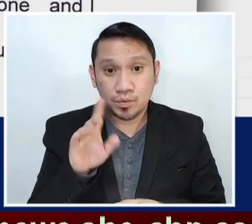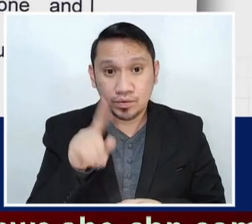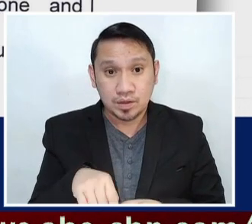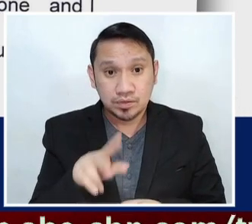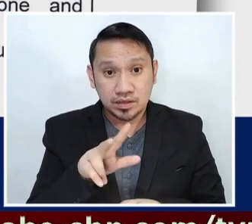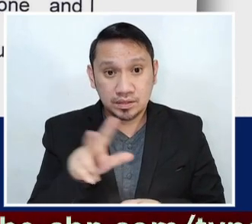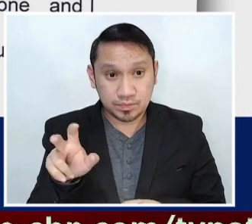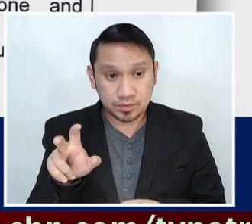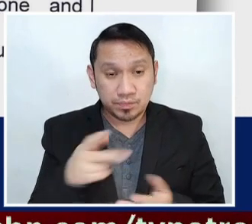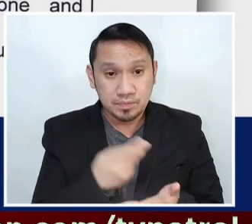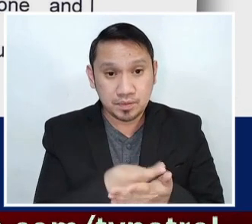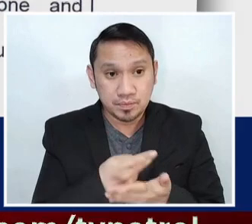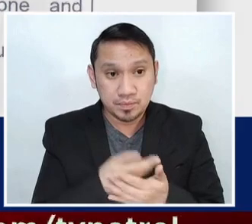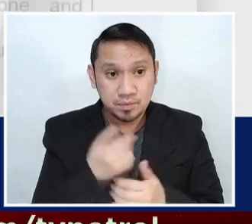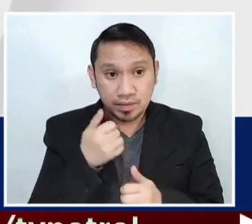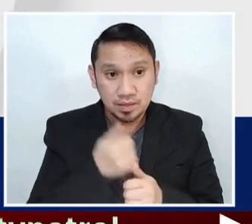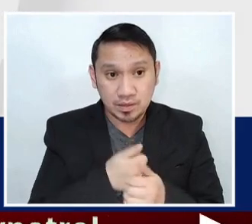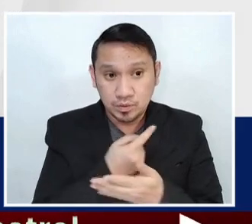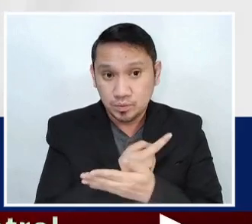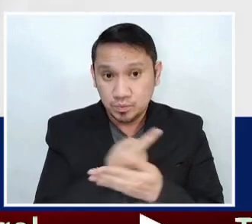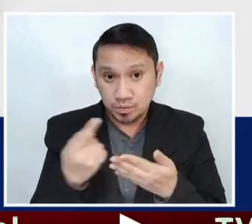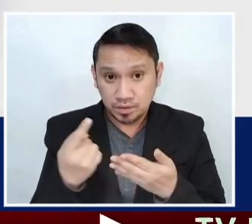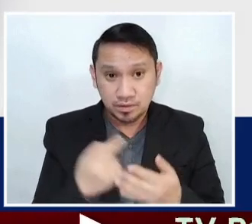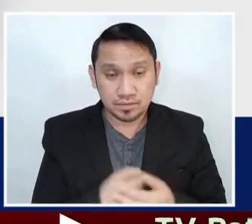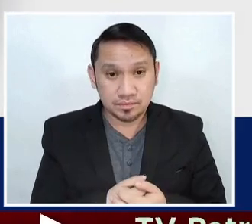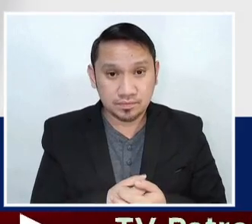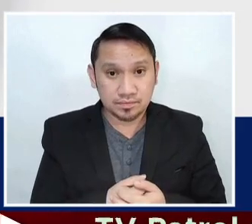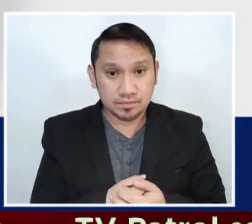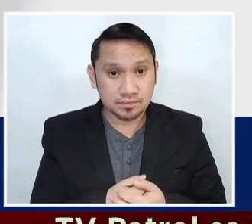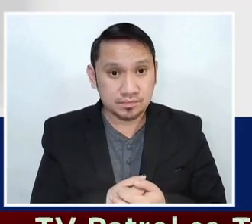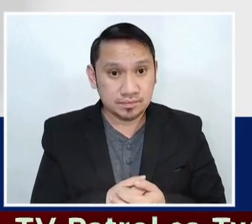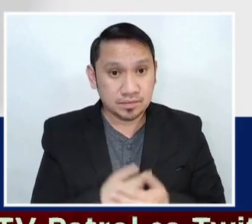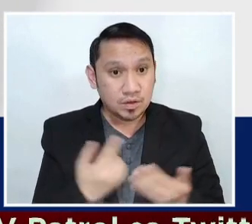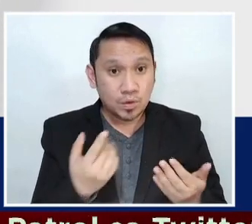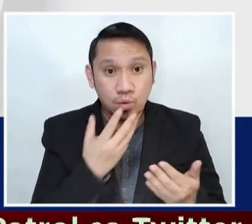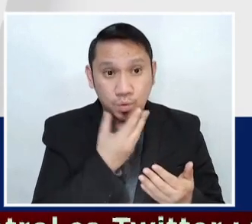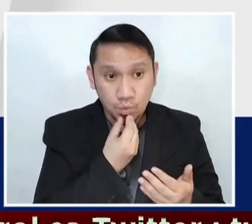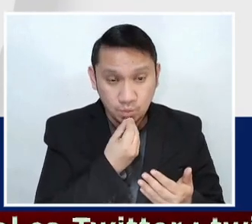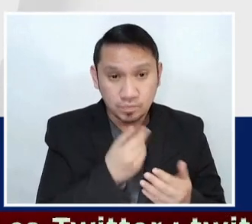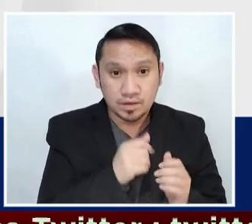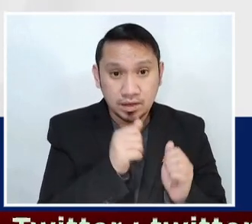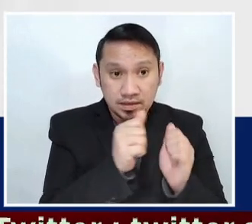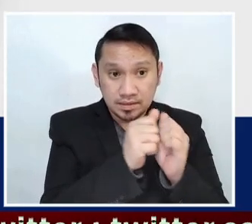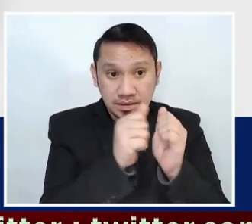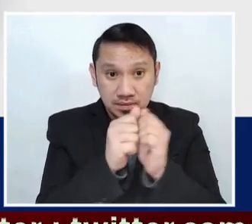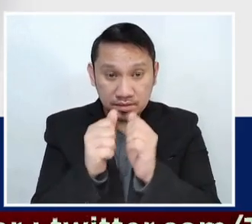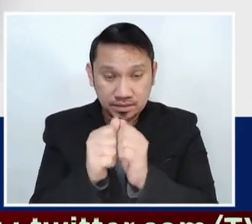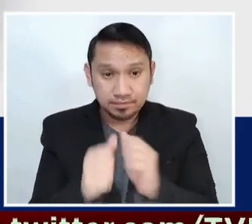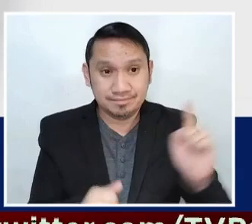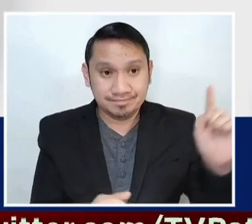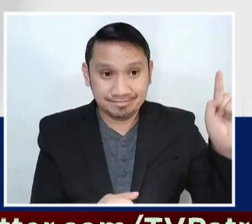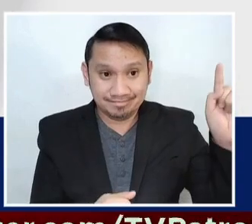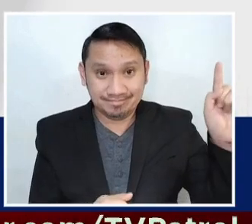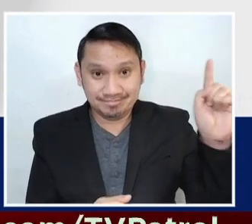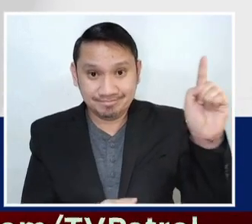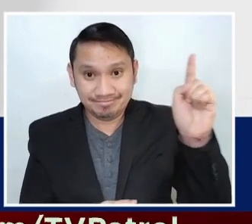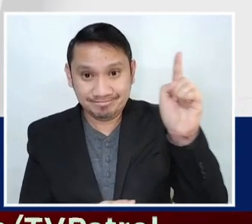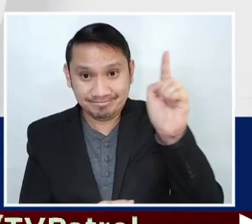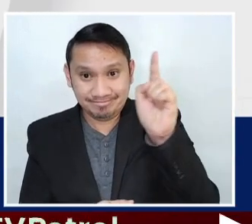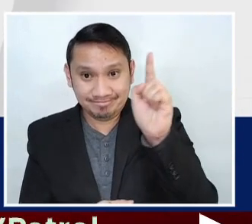1,300 pesos kada linggo. Kabilang sa implementing agencies ng bagong probisyon ang BIR,